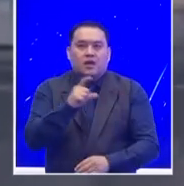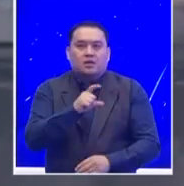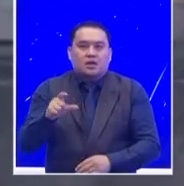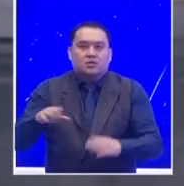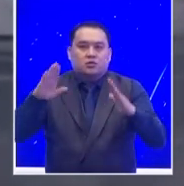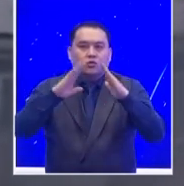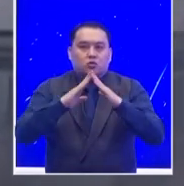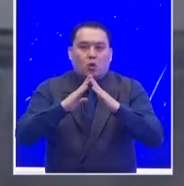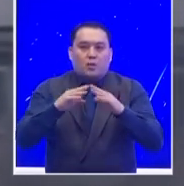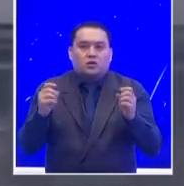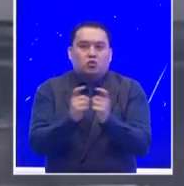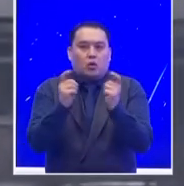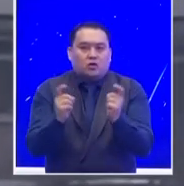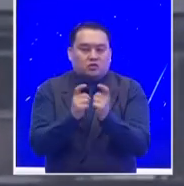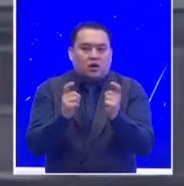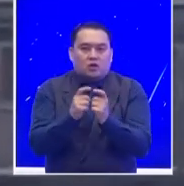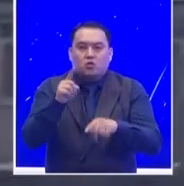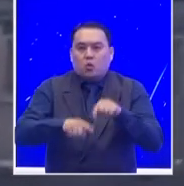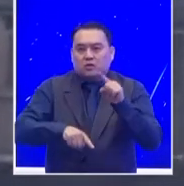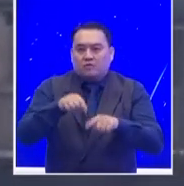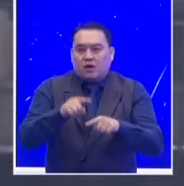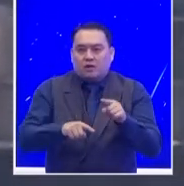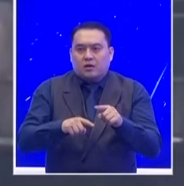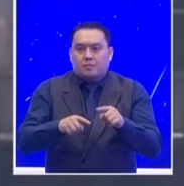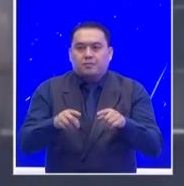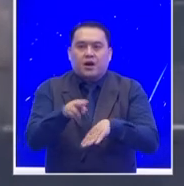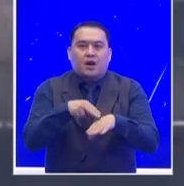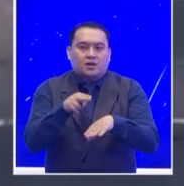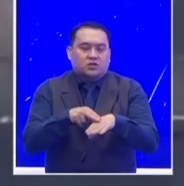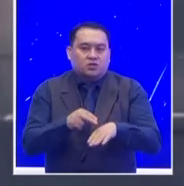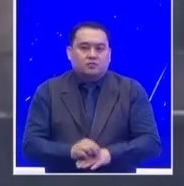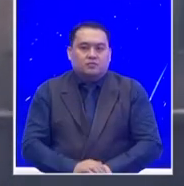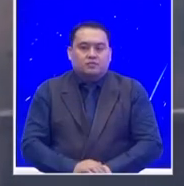дома после ссоры с родными. На место выехал ближайший наряд полиции.